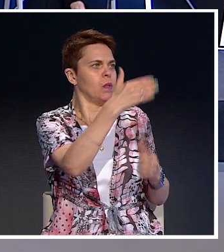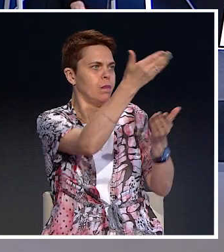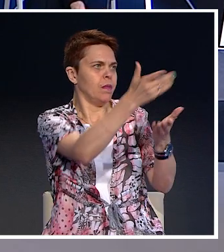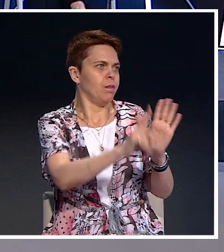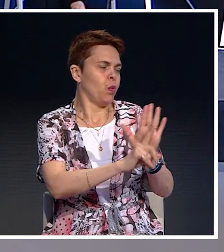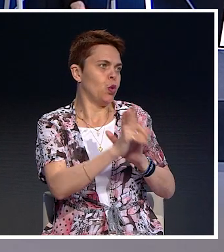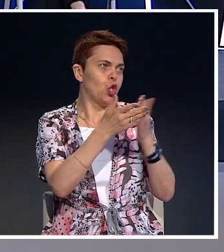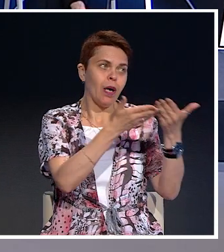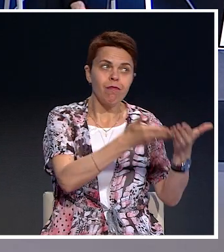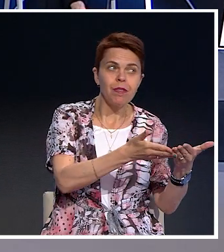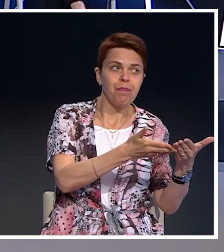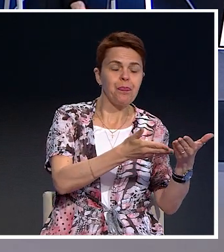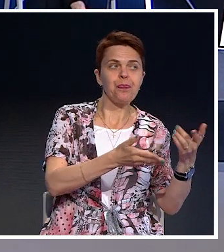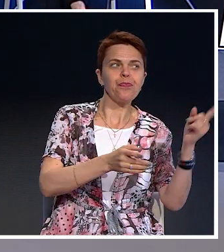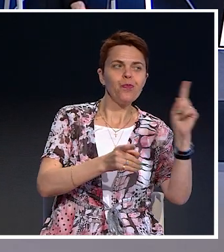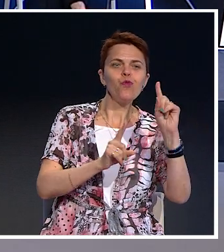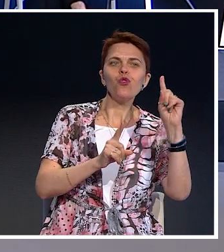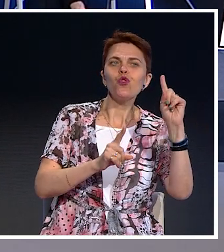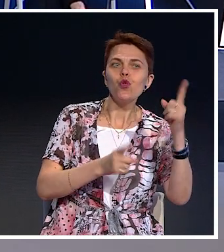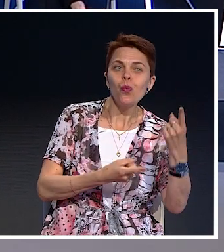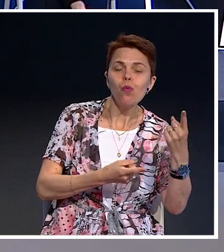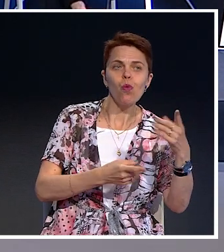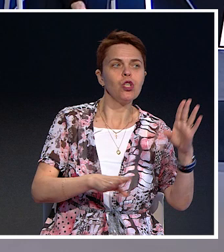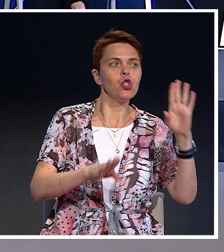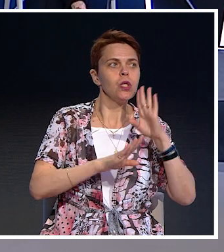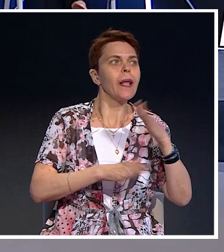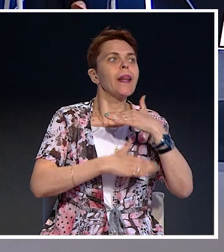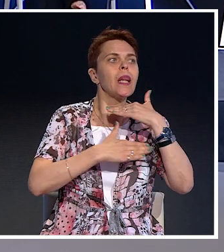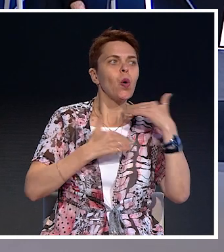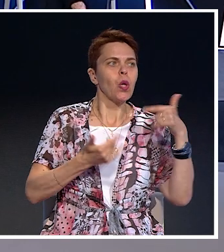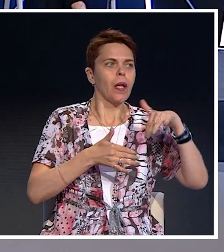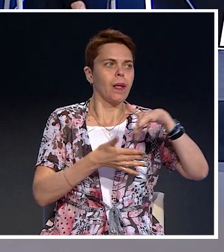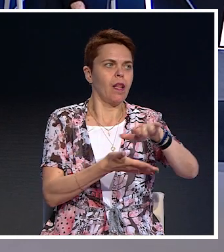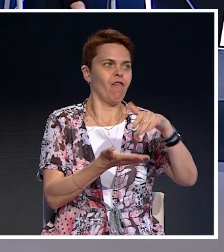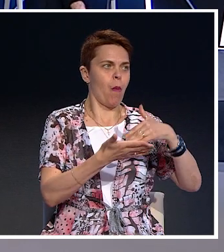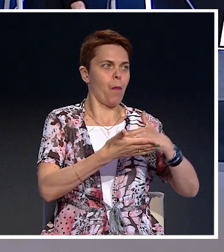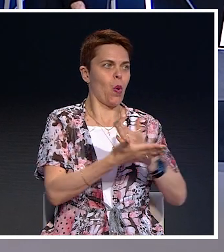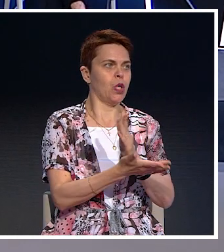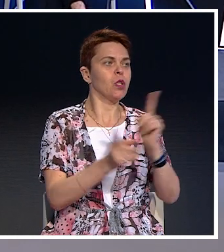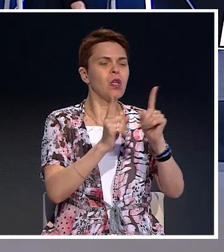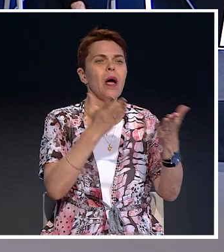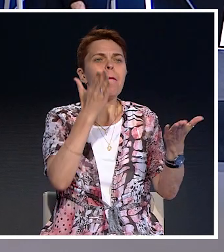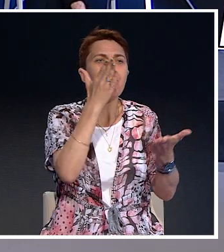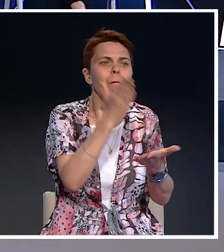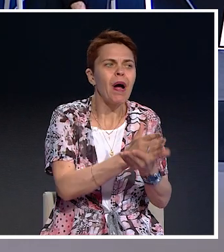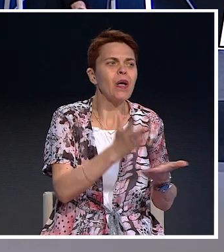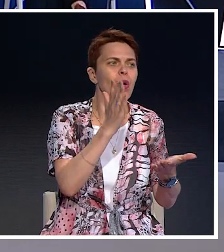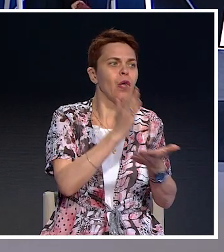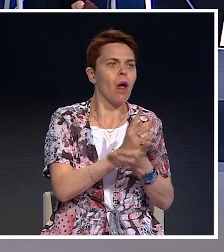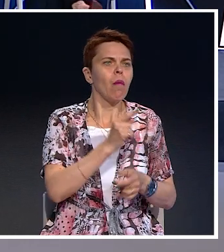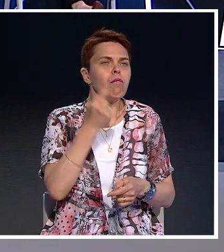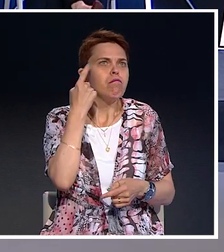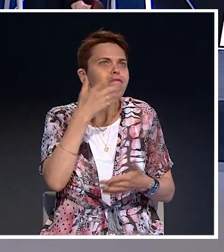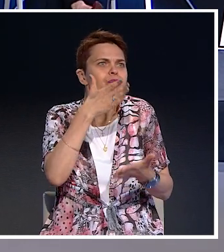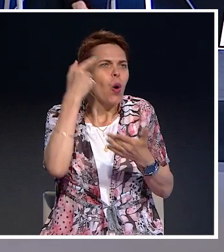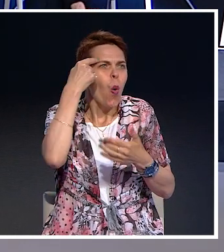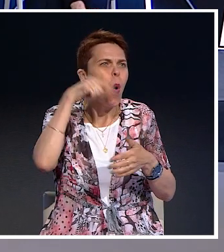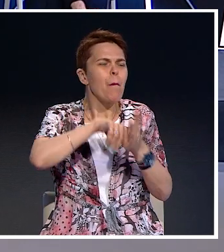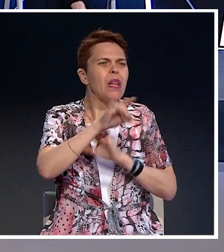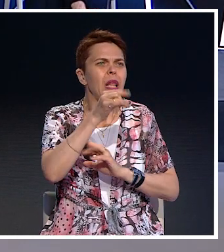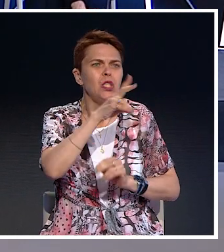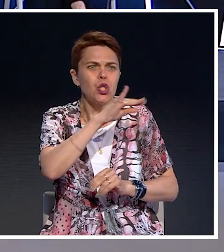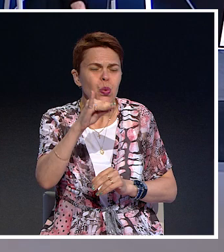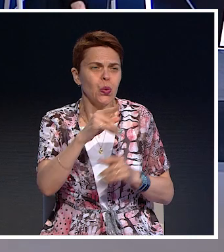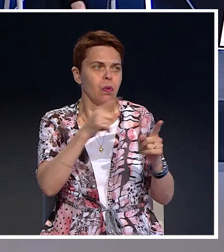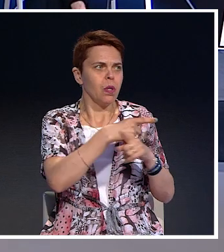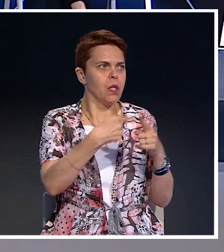почав з вас. Чому жінки в Україні не хочуть йти в політику, навіть якщо вони мають для цього компетенції? Перше,